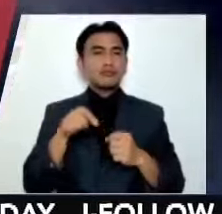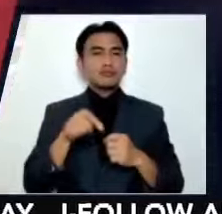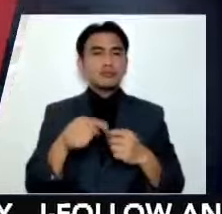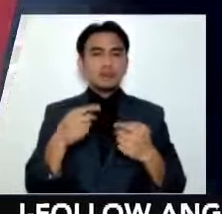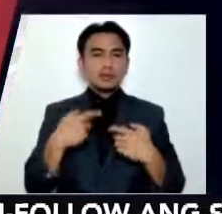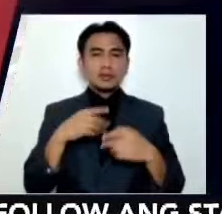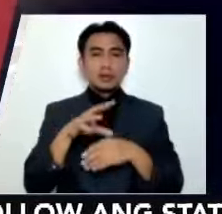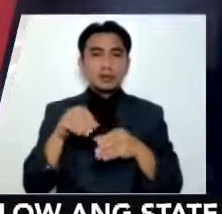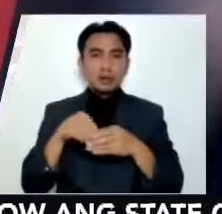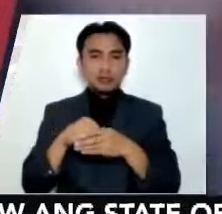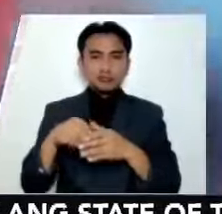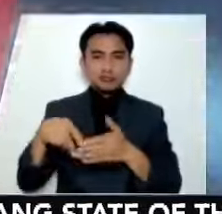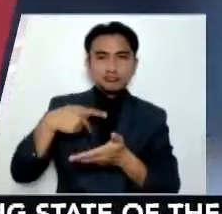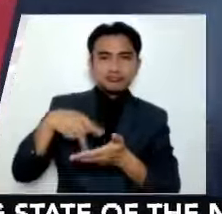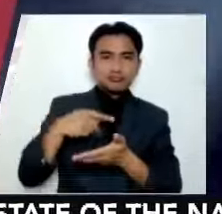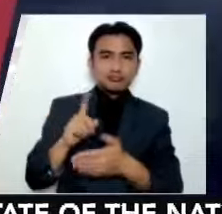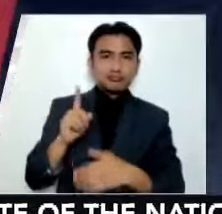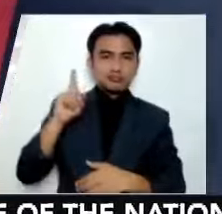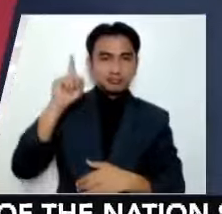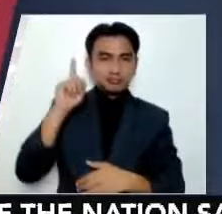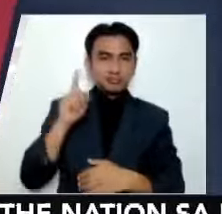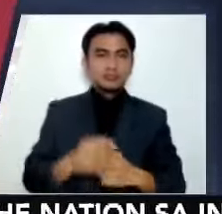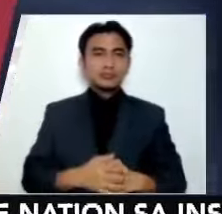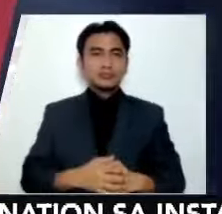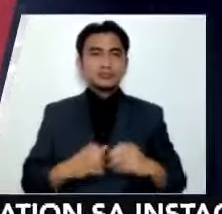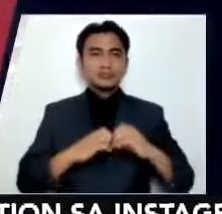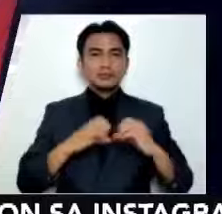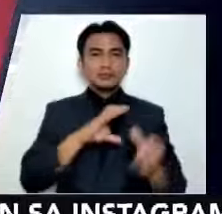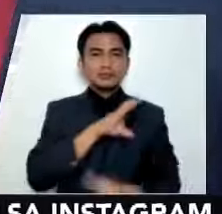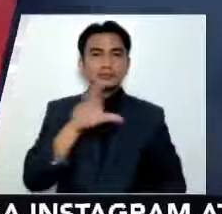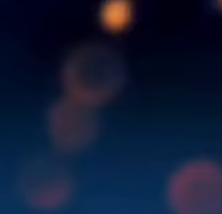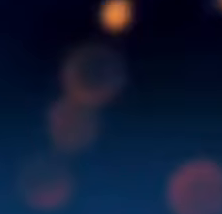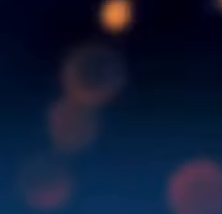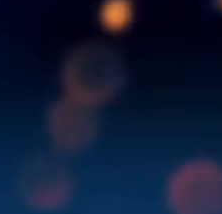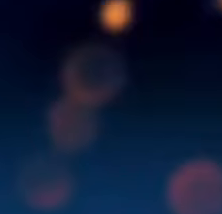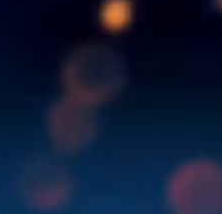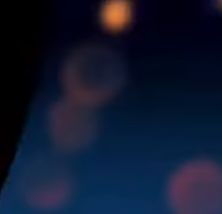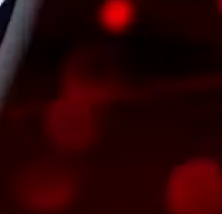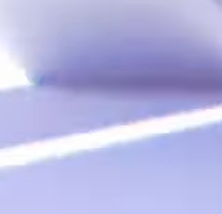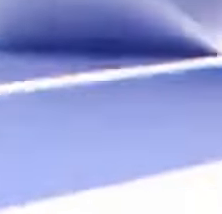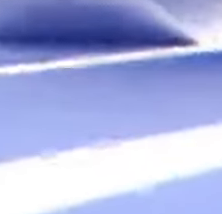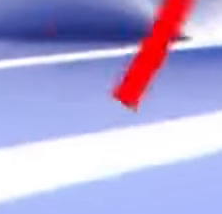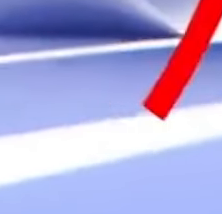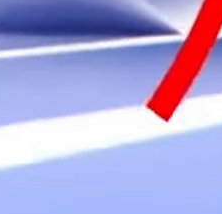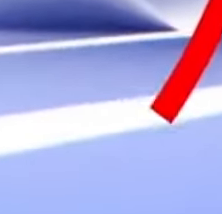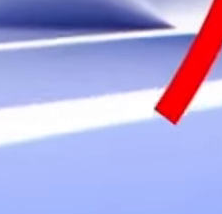Nelson Canlas nagbabalita para sa GMA Integrated News.